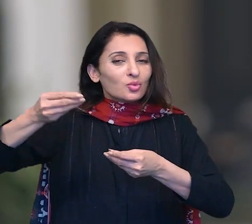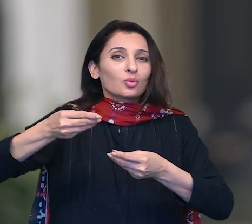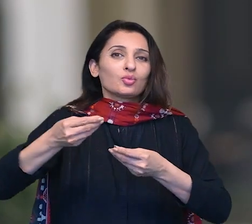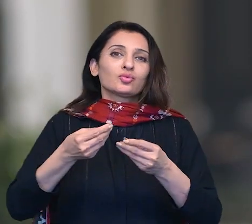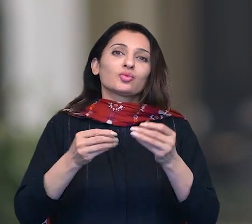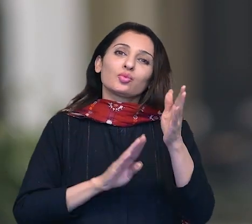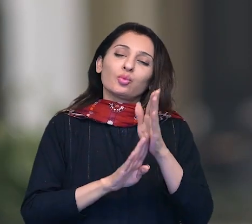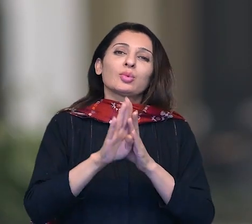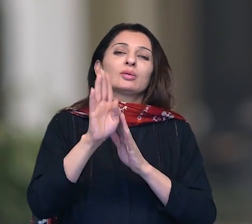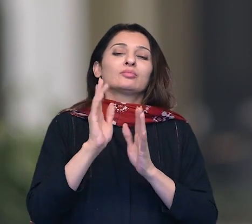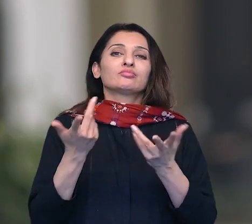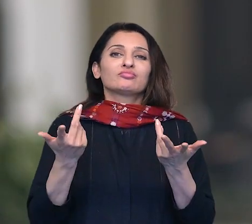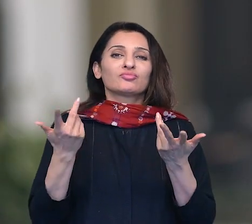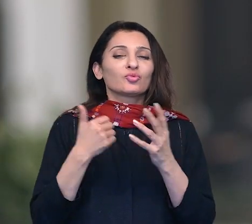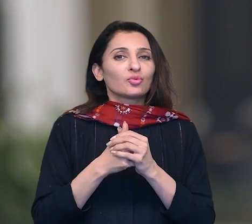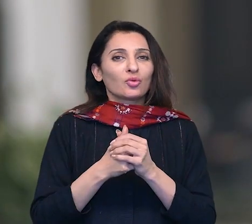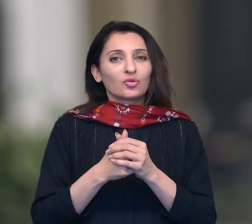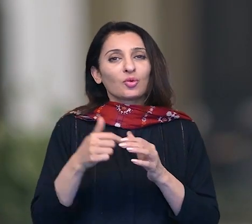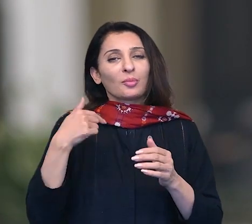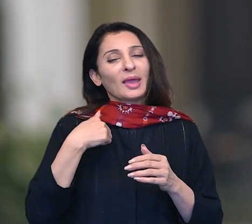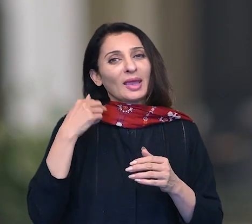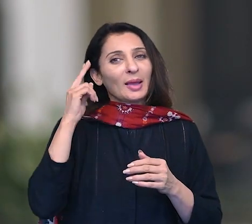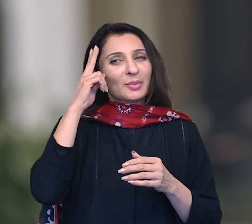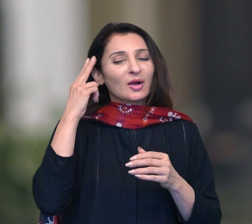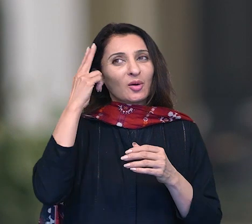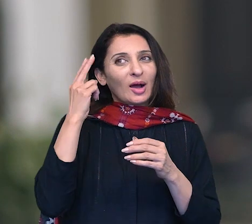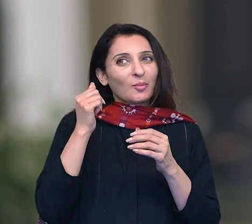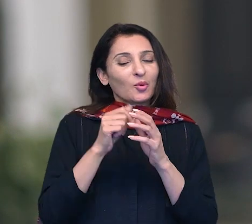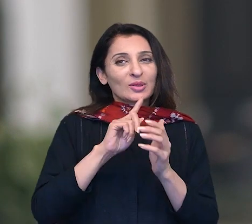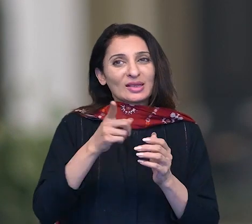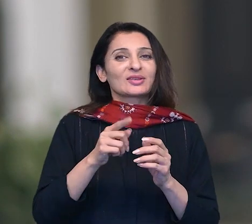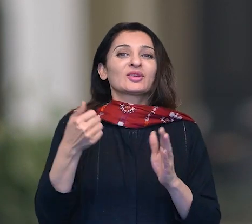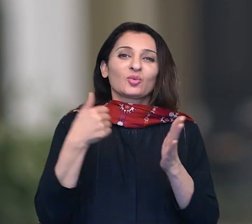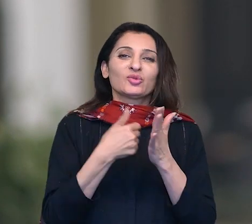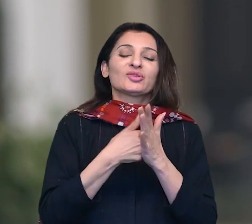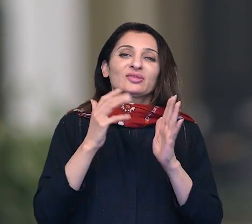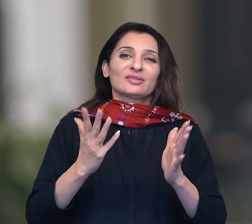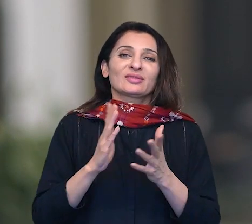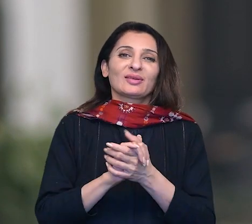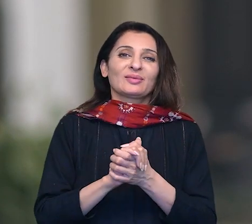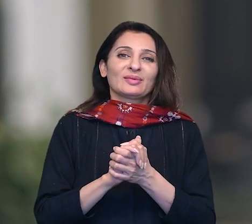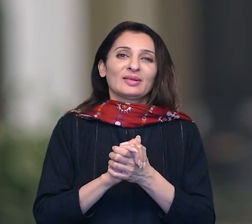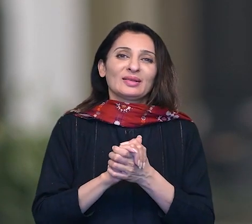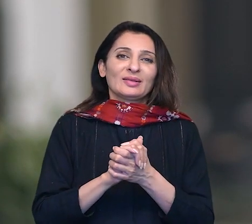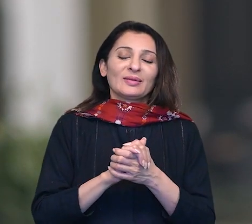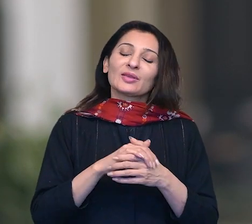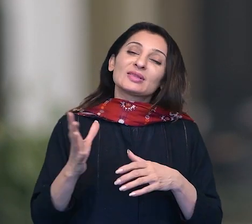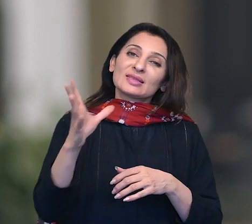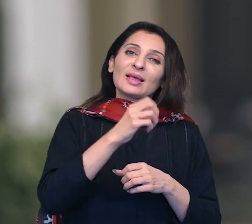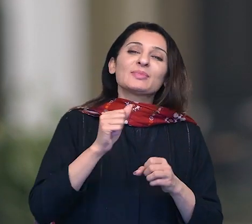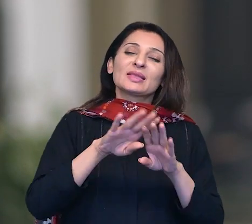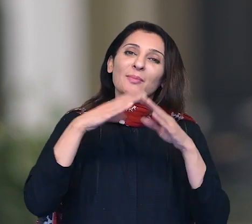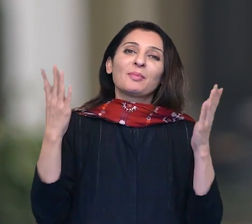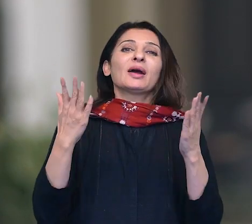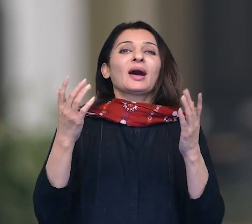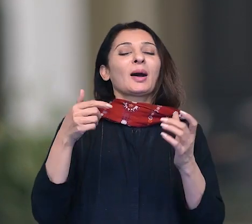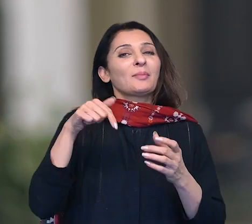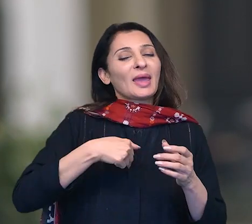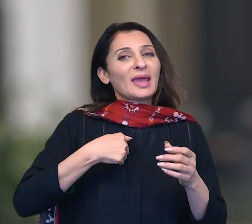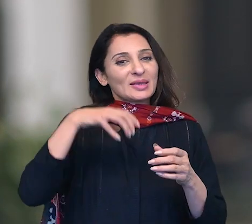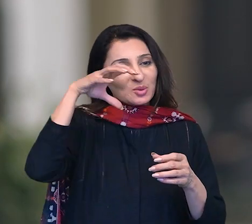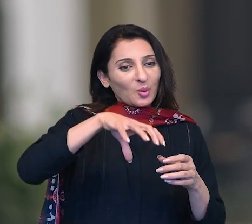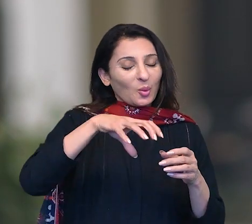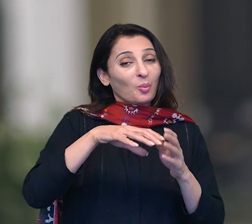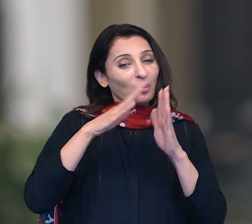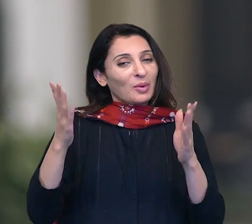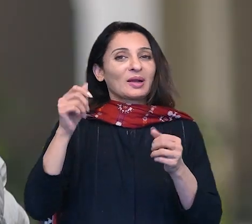but we are trying our best to make my dream possible, to make Ihsan Dairies the biggest dairy